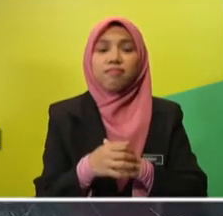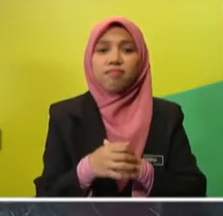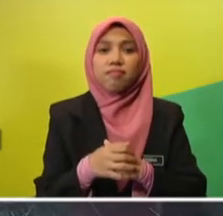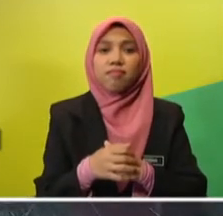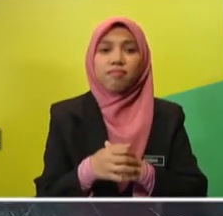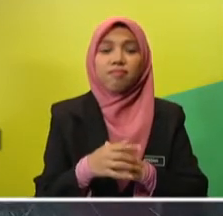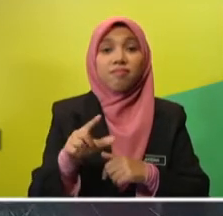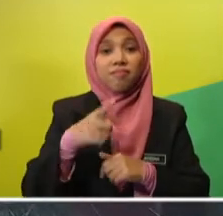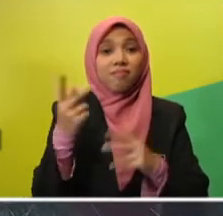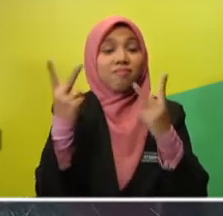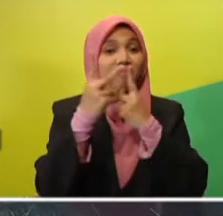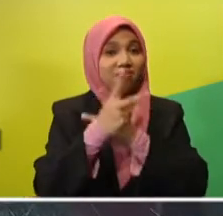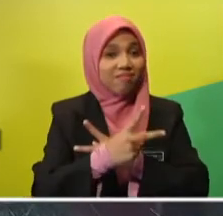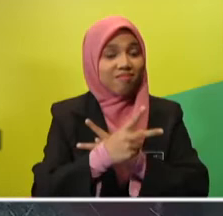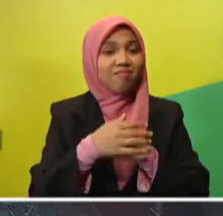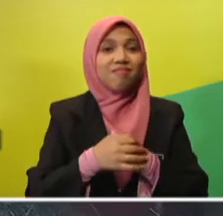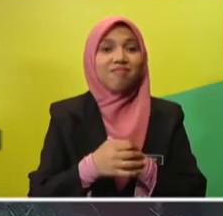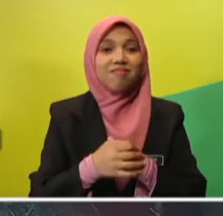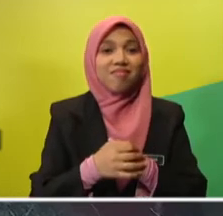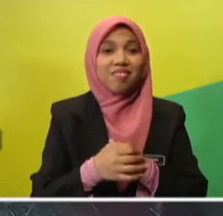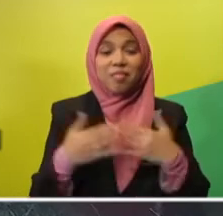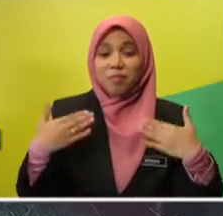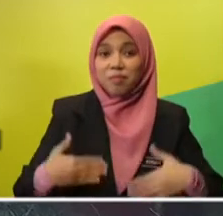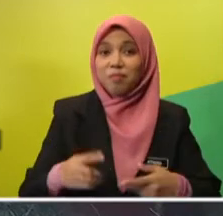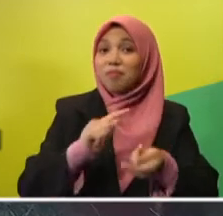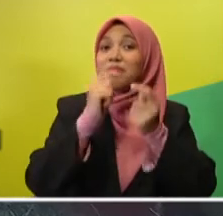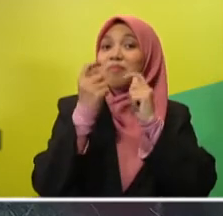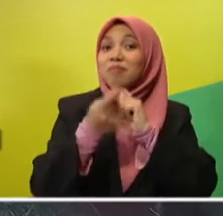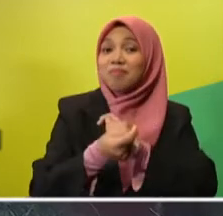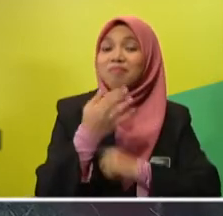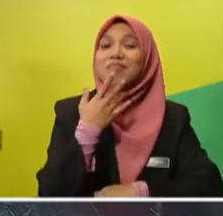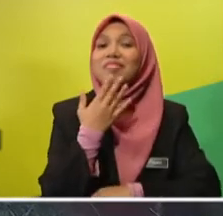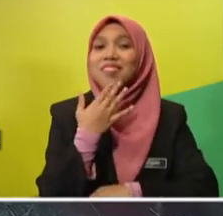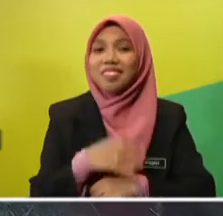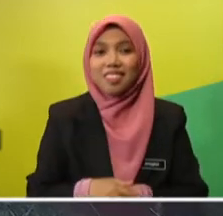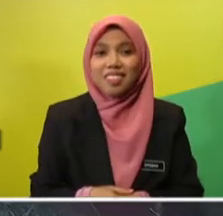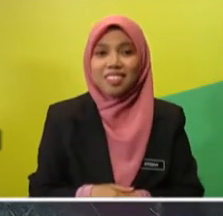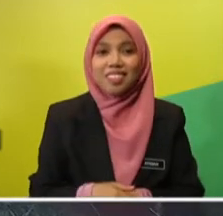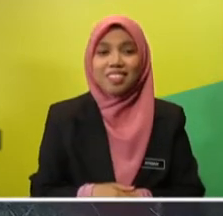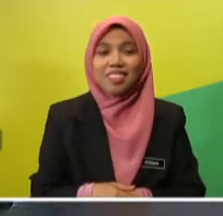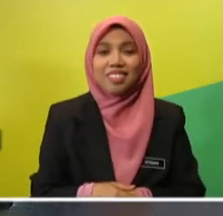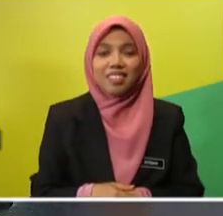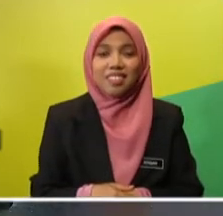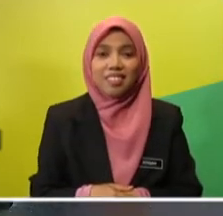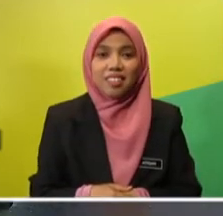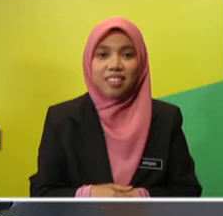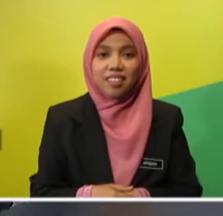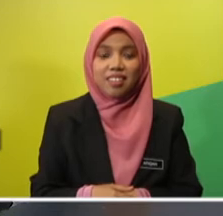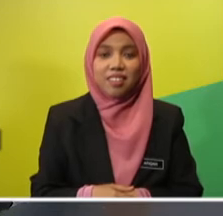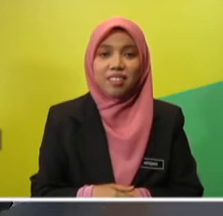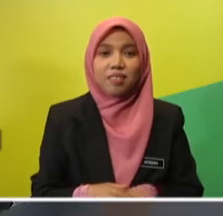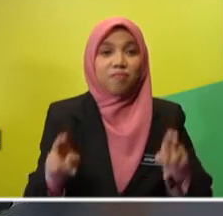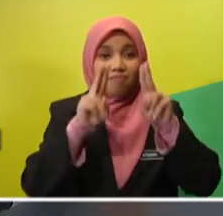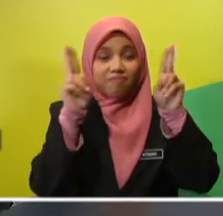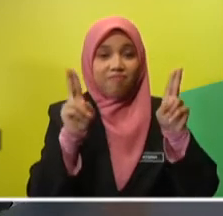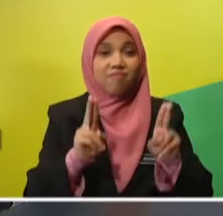saya cadangkan baju tu tukar warna. Kan? Gurau saja, cikgu. Okey, tak apa. Okey, untuk yang penilaian yang